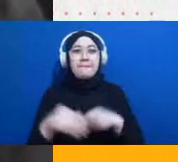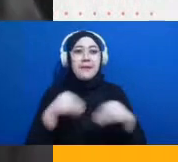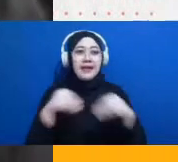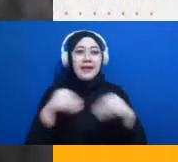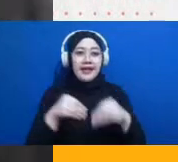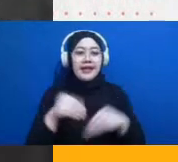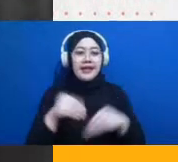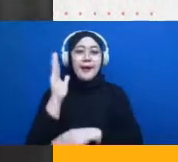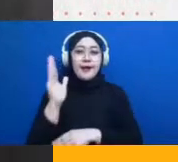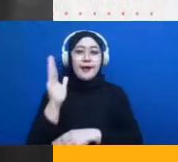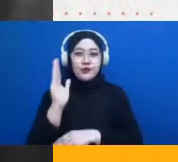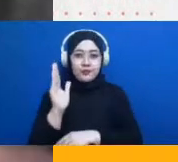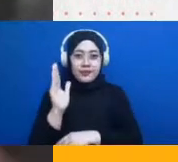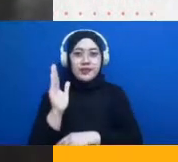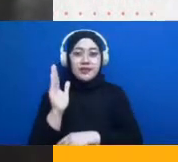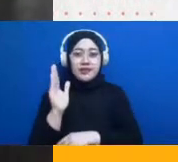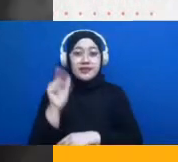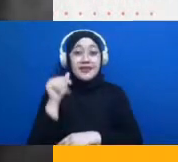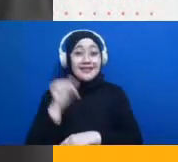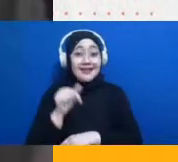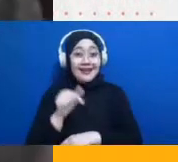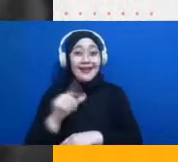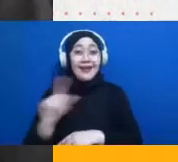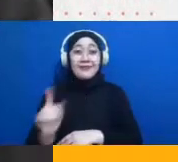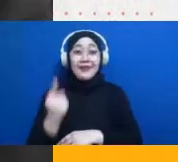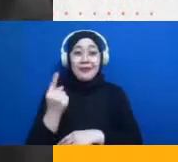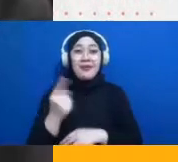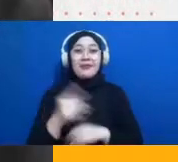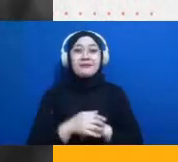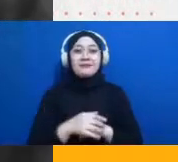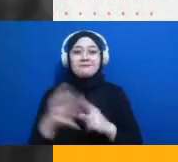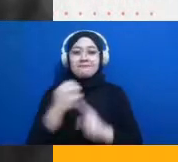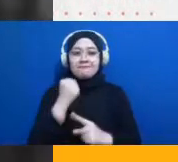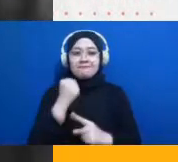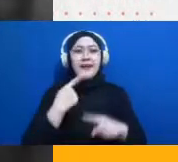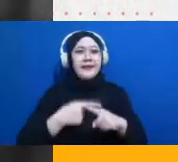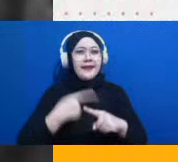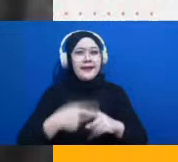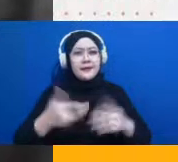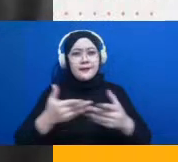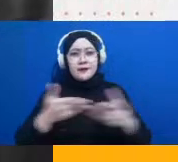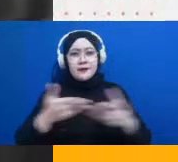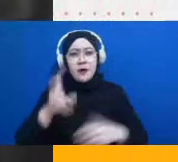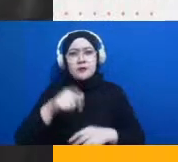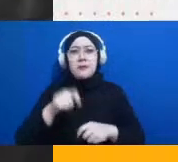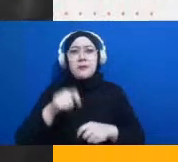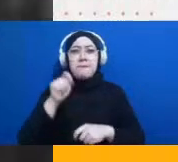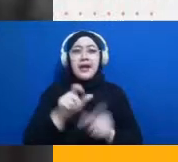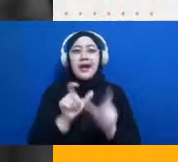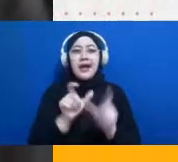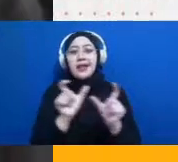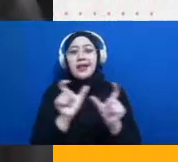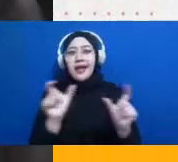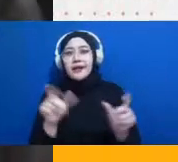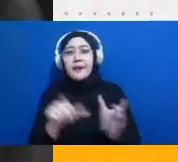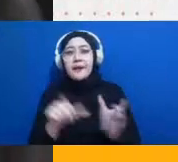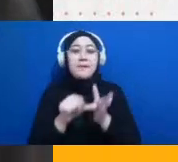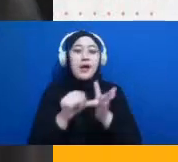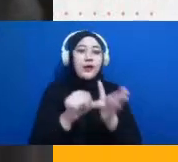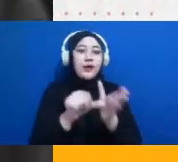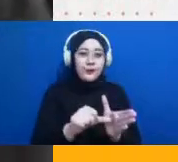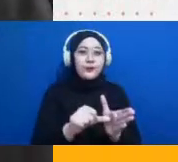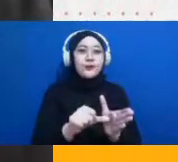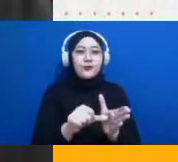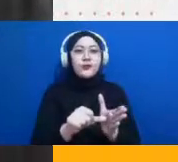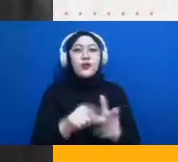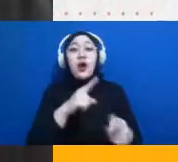kita yang saat ini. Yang pertama dari aku, intinya kita tetap harus menggunakan narasi yang bisa membantu konsumen untuk lebih